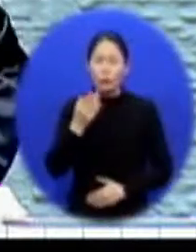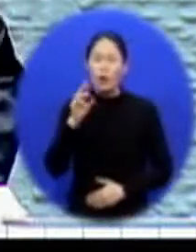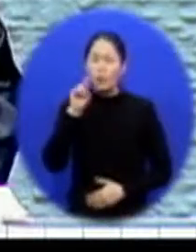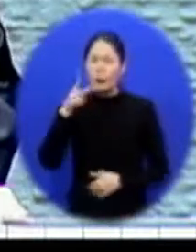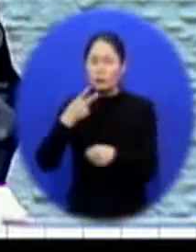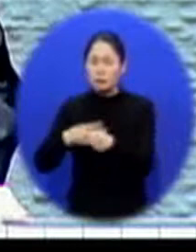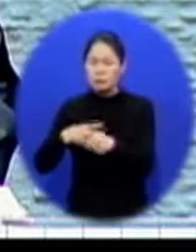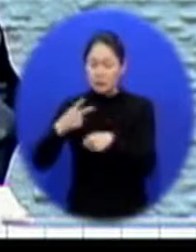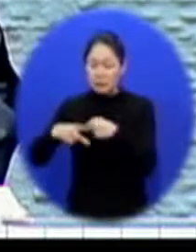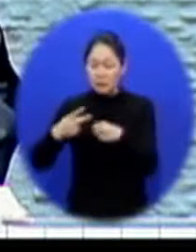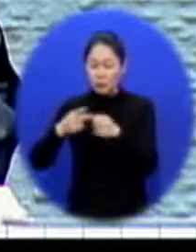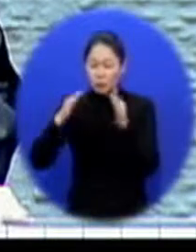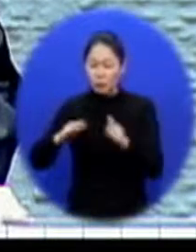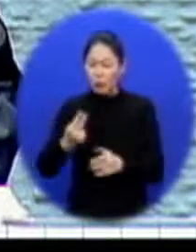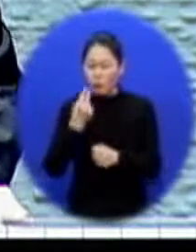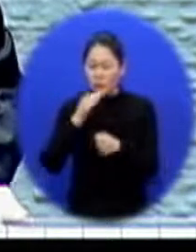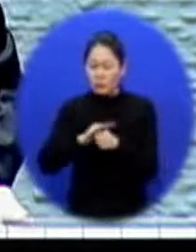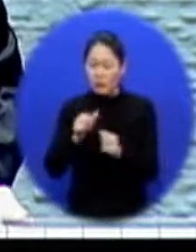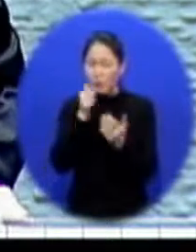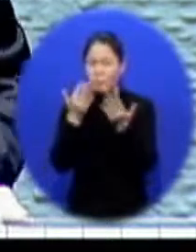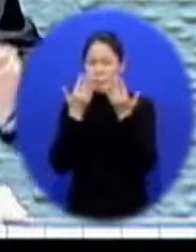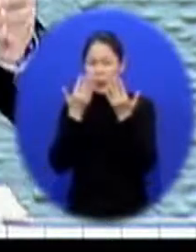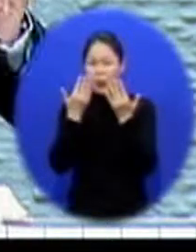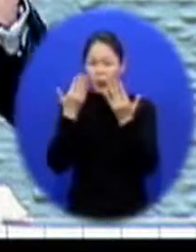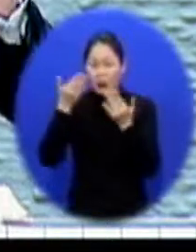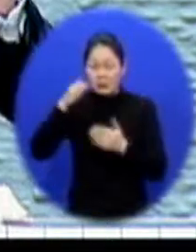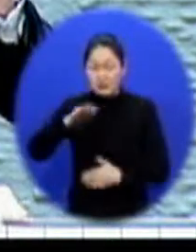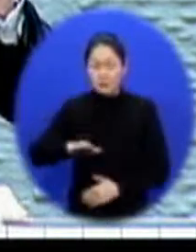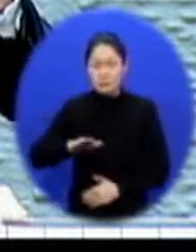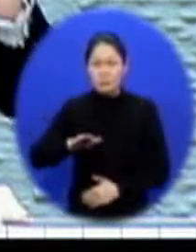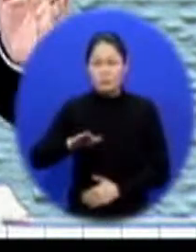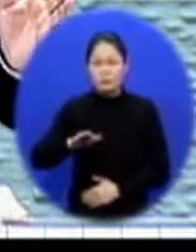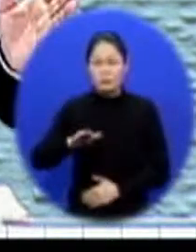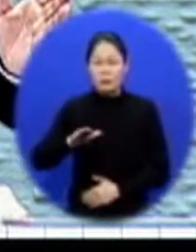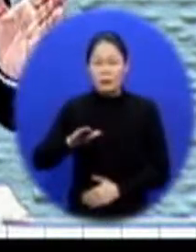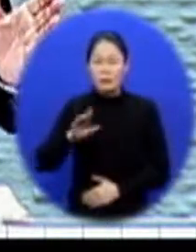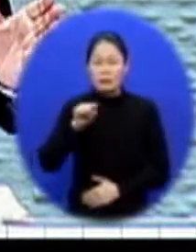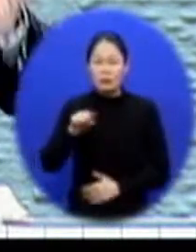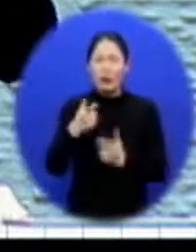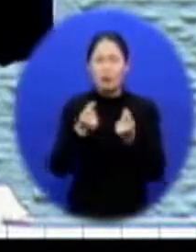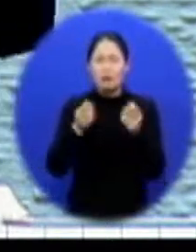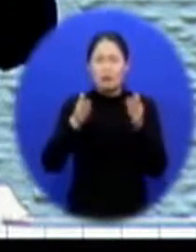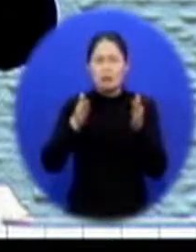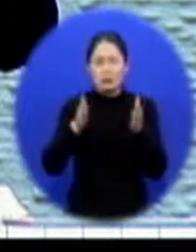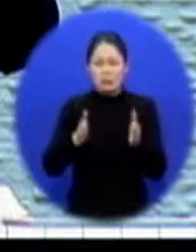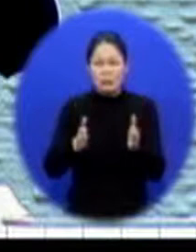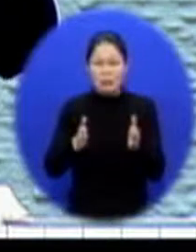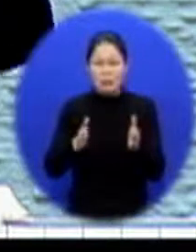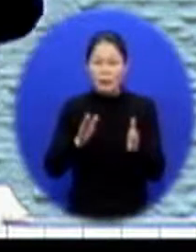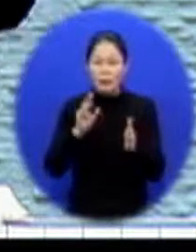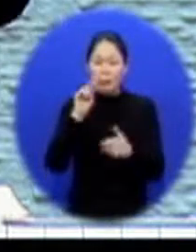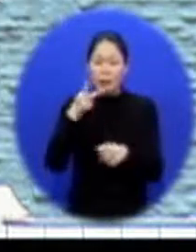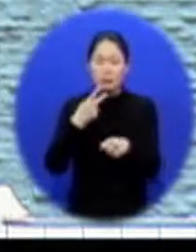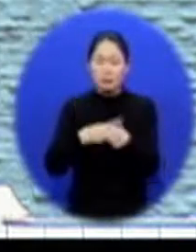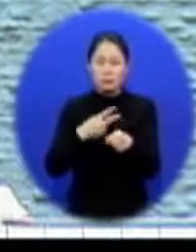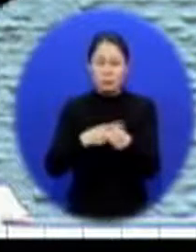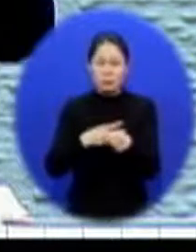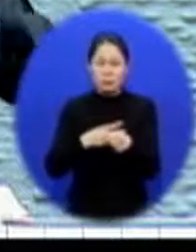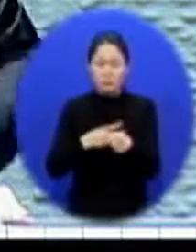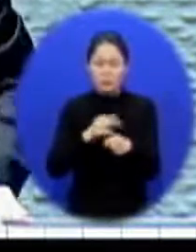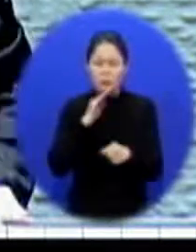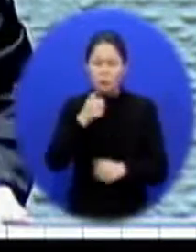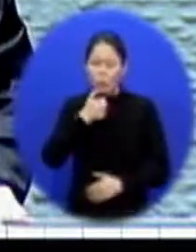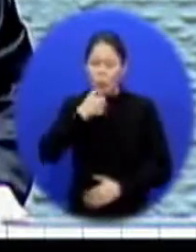에게 무시당하고 그렇지만 그것이 바로 사도 바울이 그렇게 기도하던 로마 복음